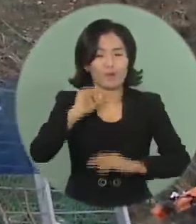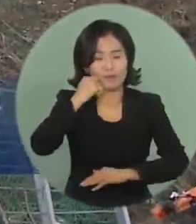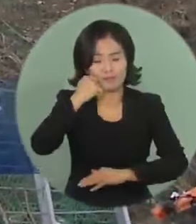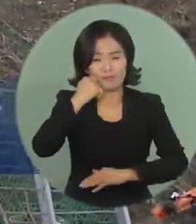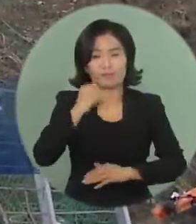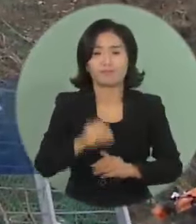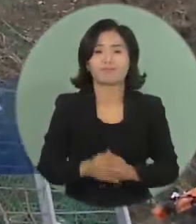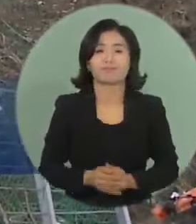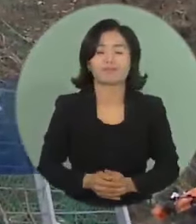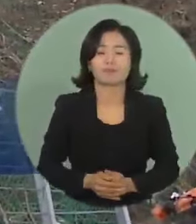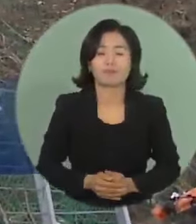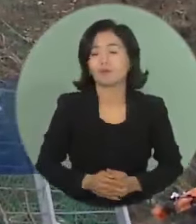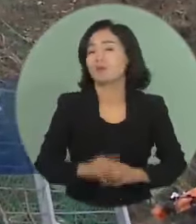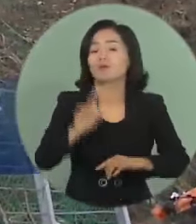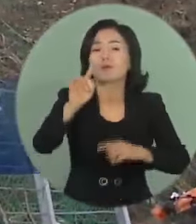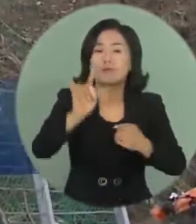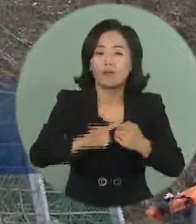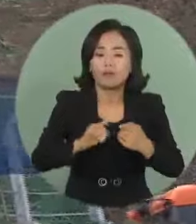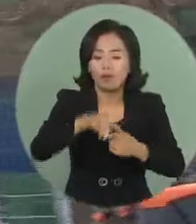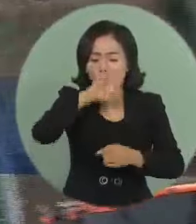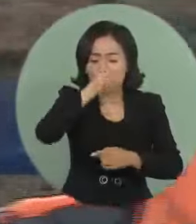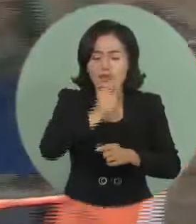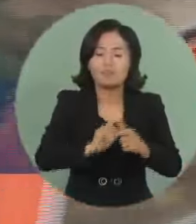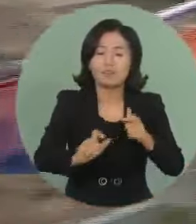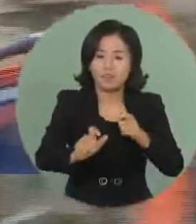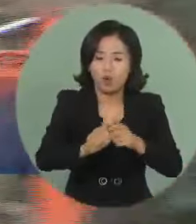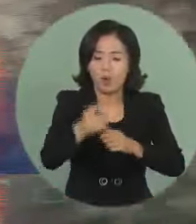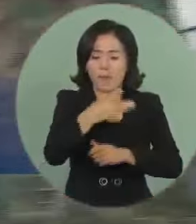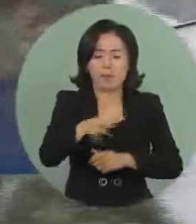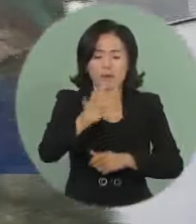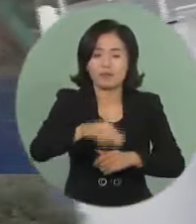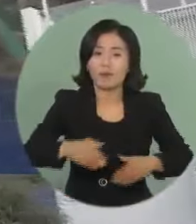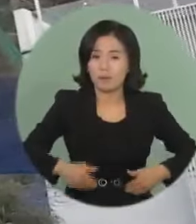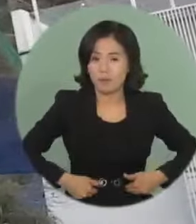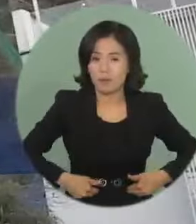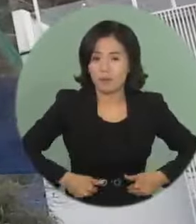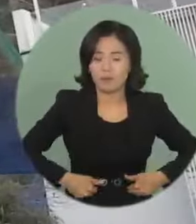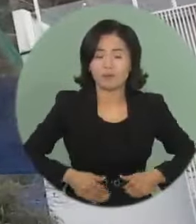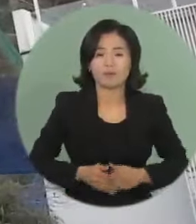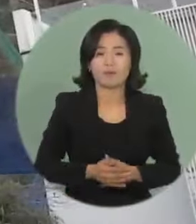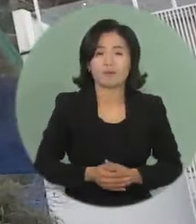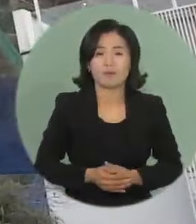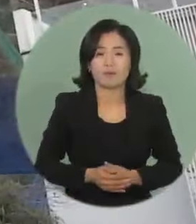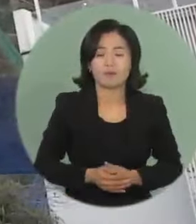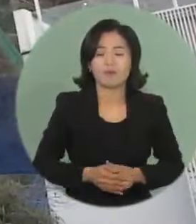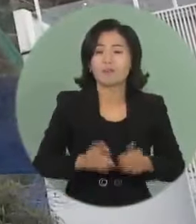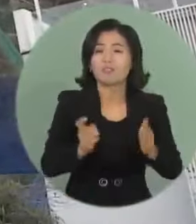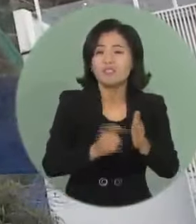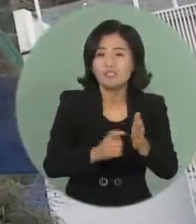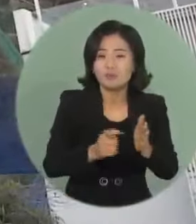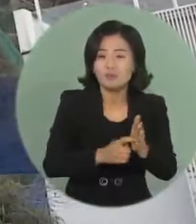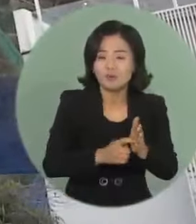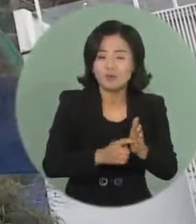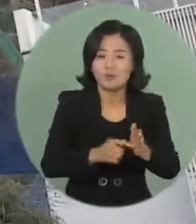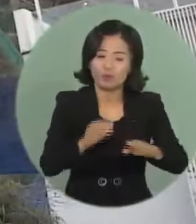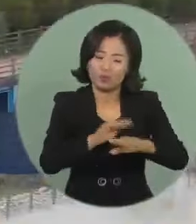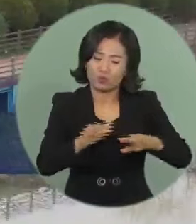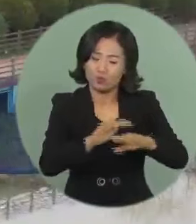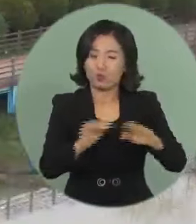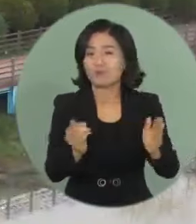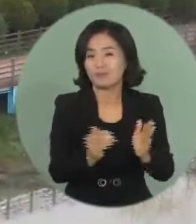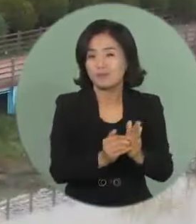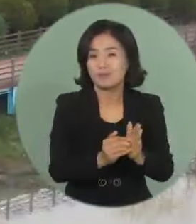되니까 그 부분에서 돈을 또 세워서 가지고 예산을 세워서 해야지 이것은 아니다 왜냐면은 응급 응급 밖에 안